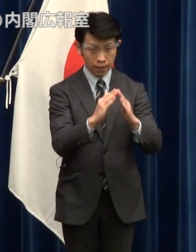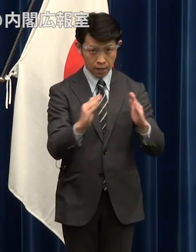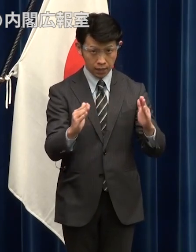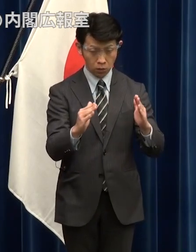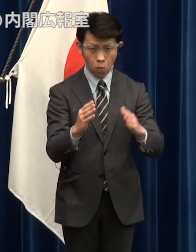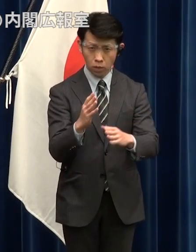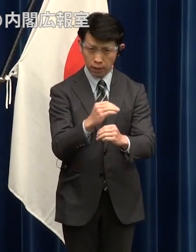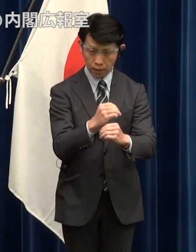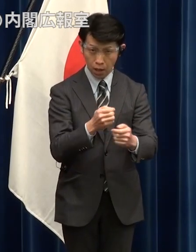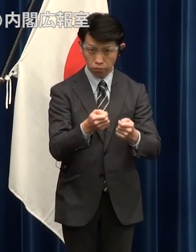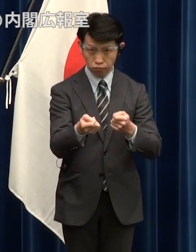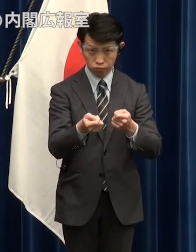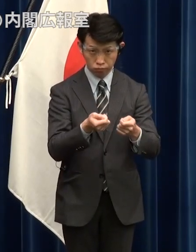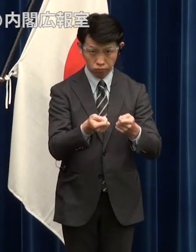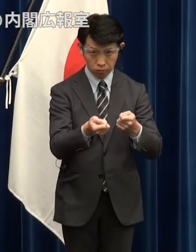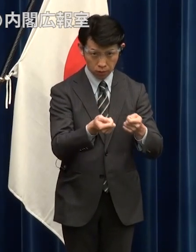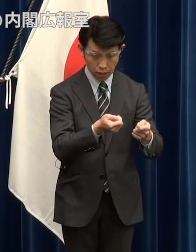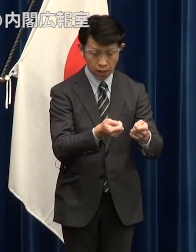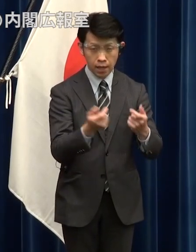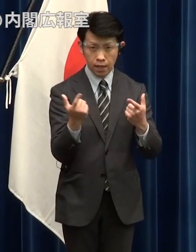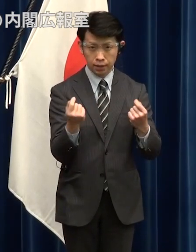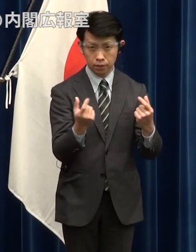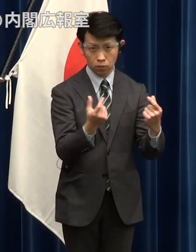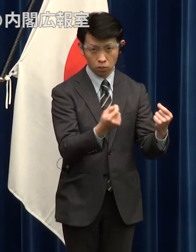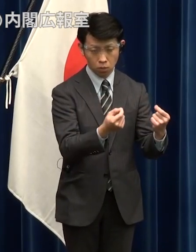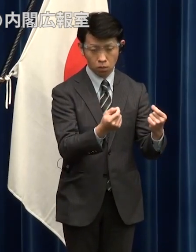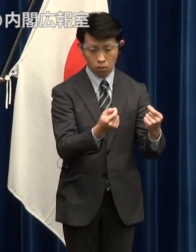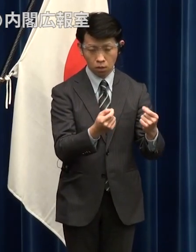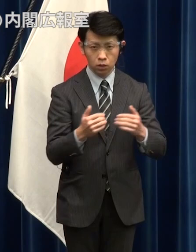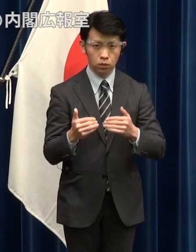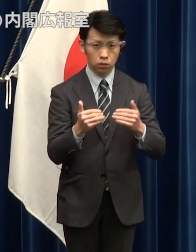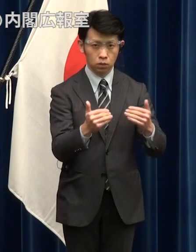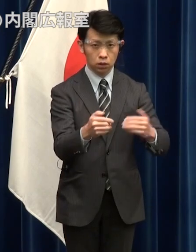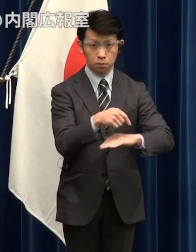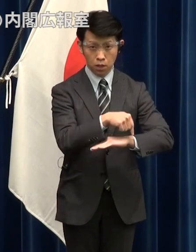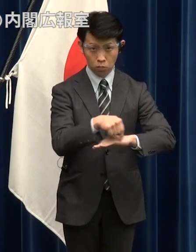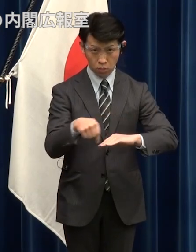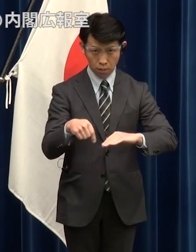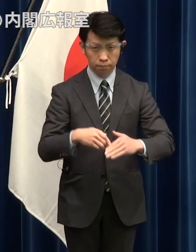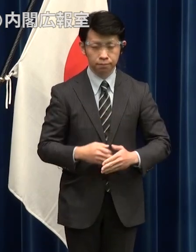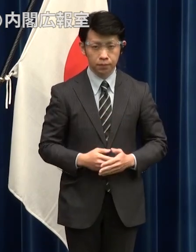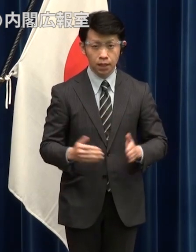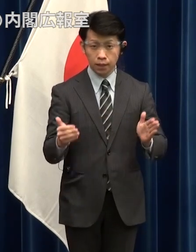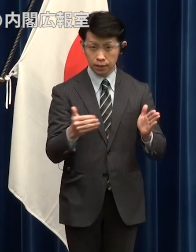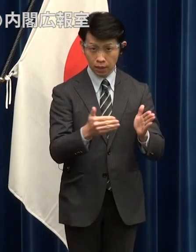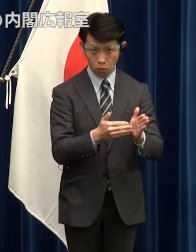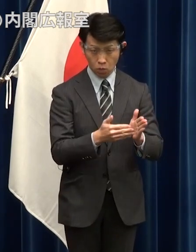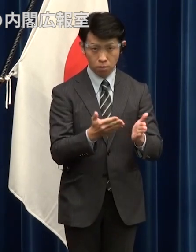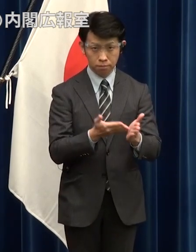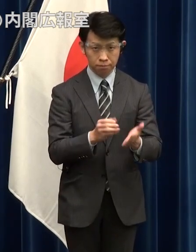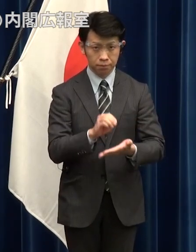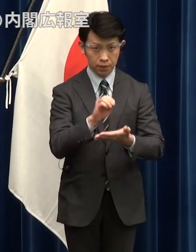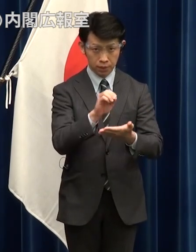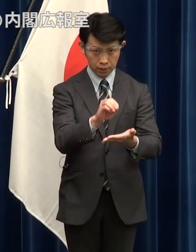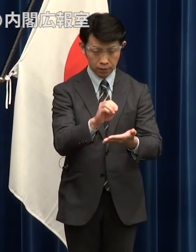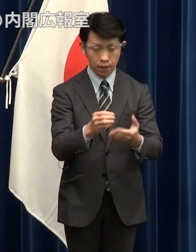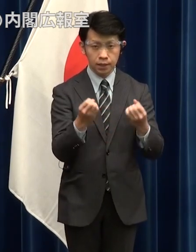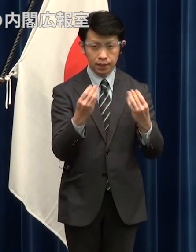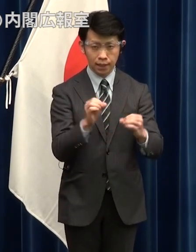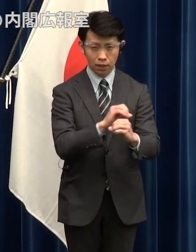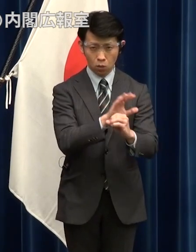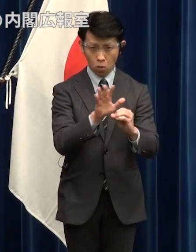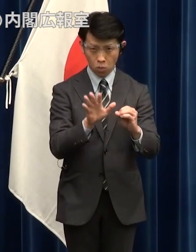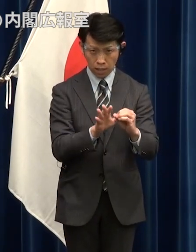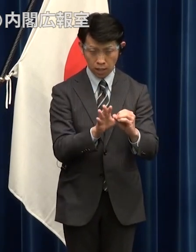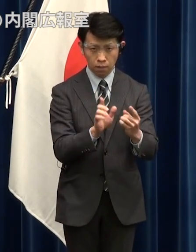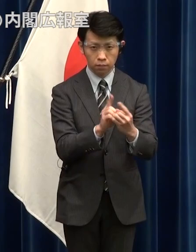全に対応をしてまいります。最後に、新型コロナ対策について申し上げます